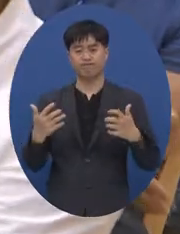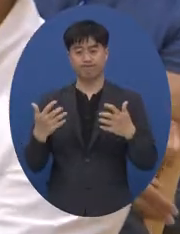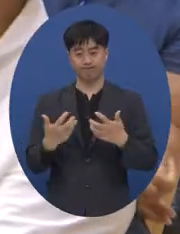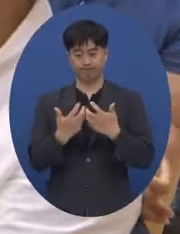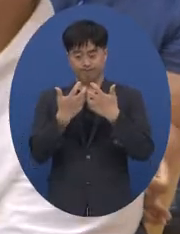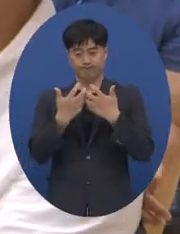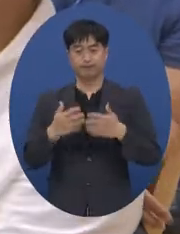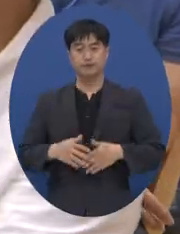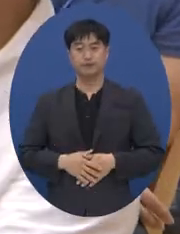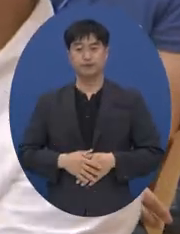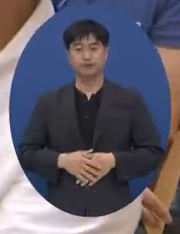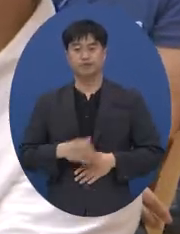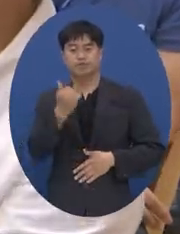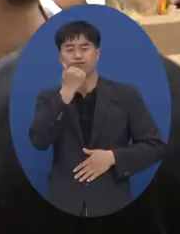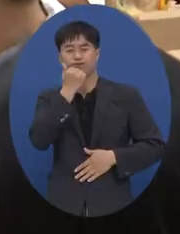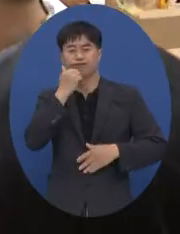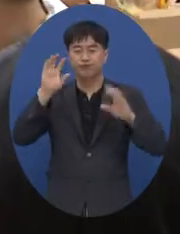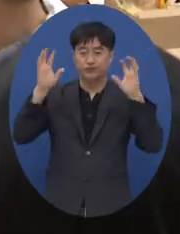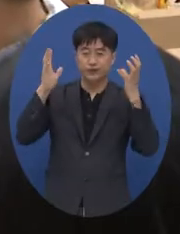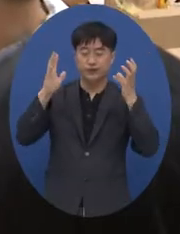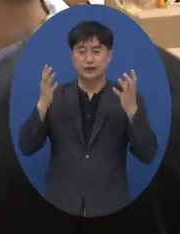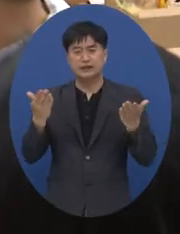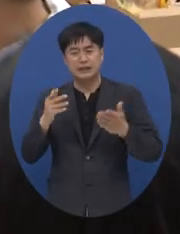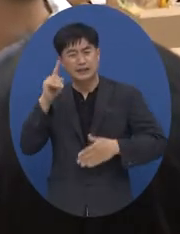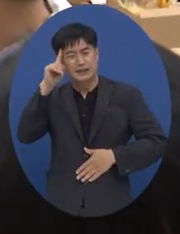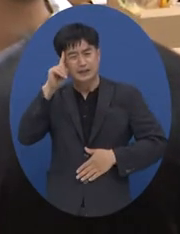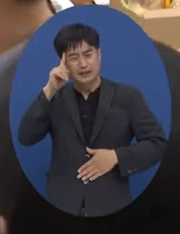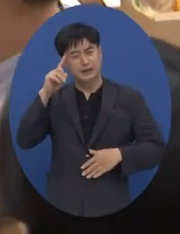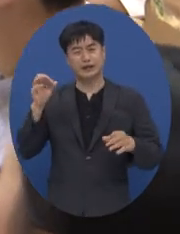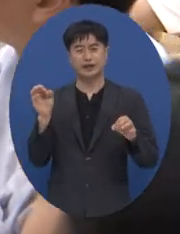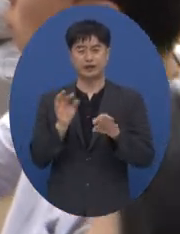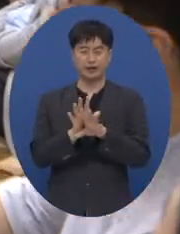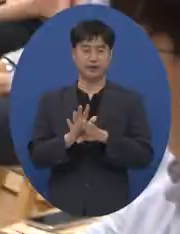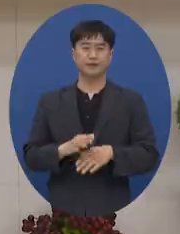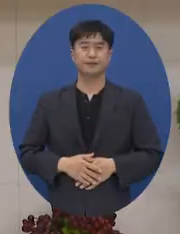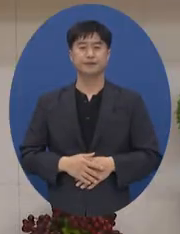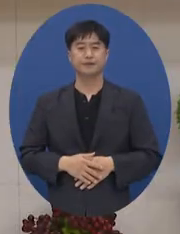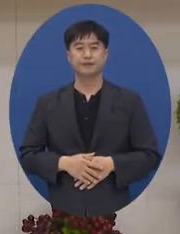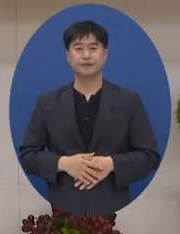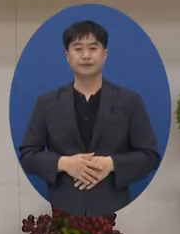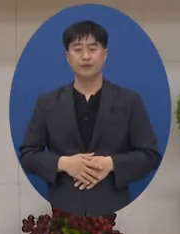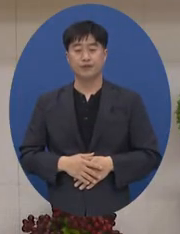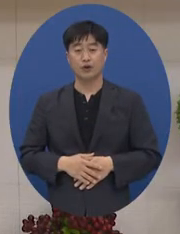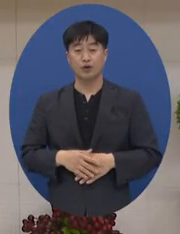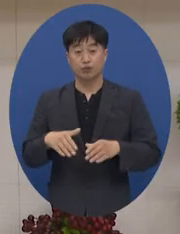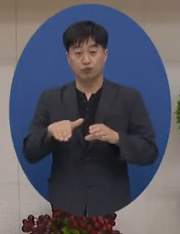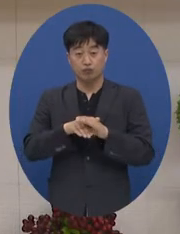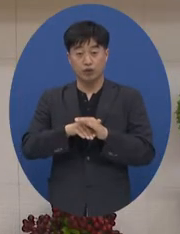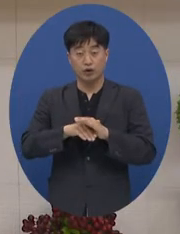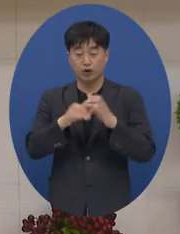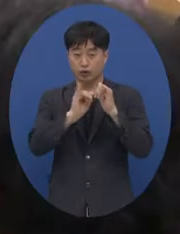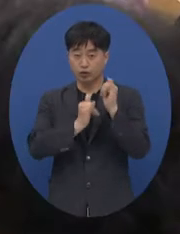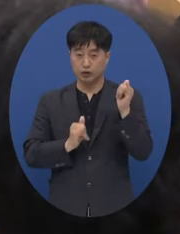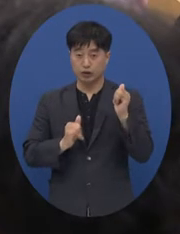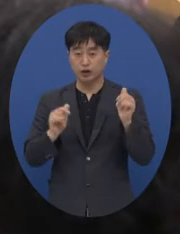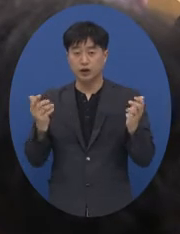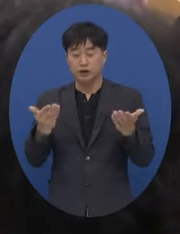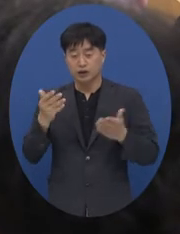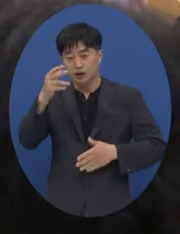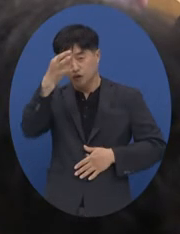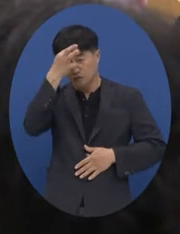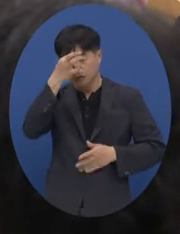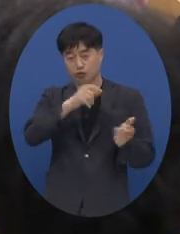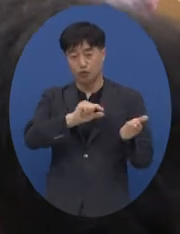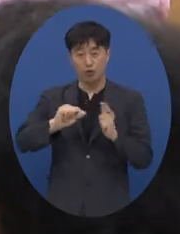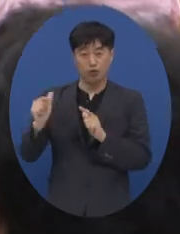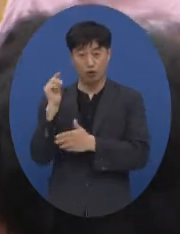채웠습니다. 웃고 손뼉치며 업무 스트레스를 잠깐이나마 날려봅니다. 문화나 역사, 근무 스킬 등 여러 분야의